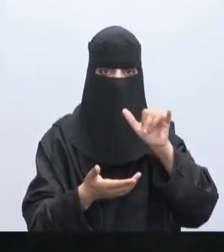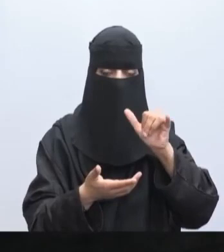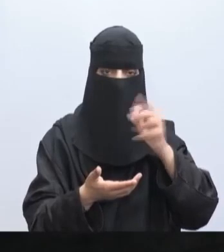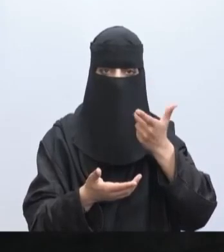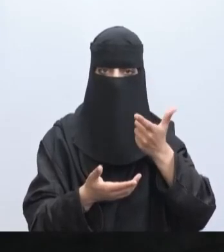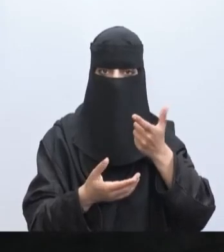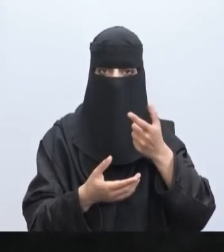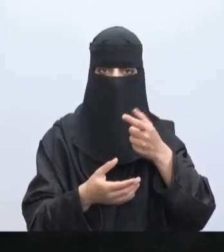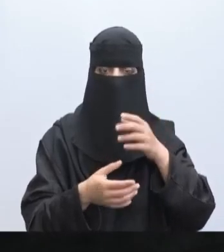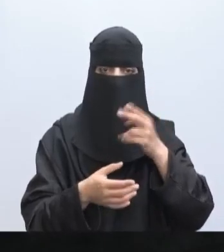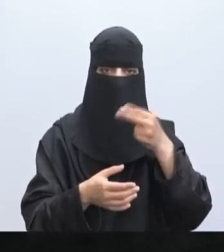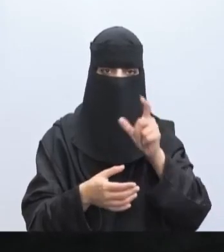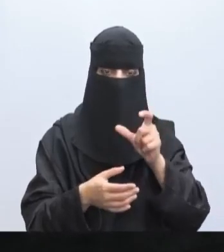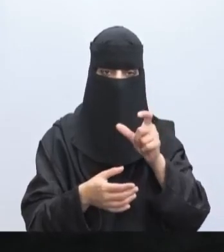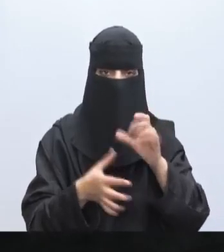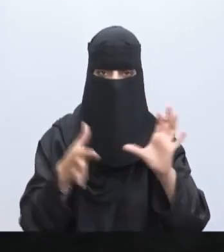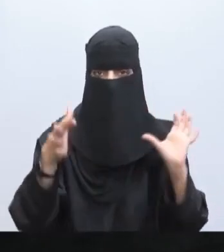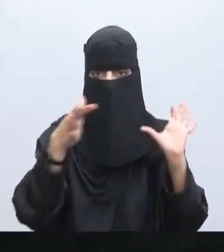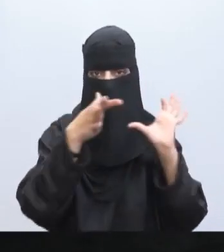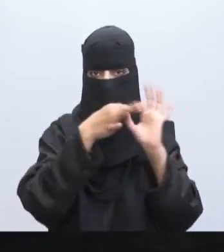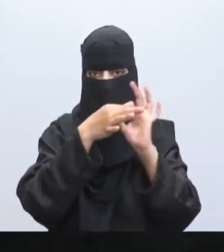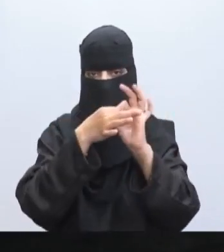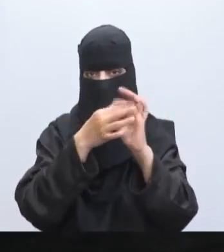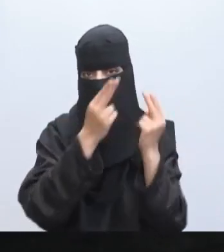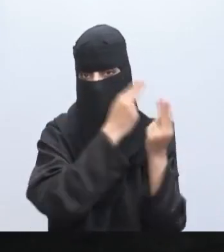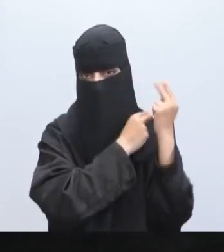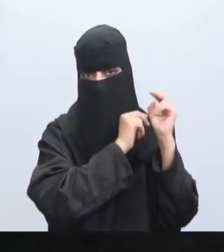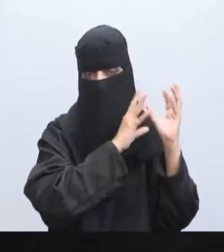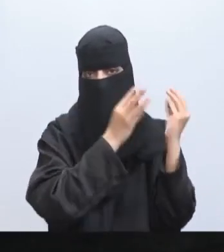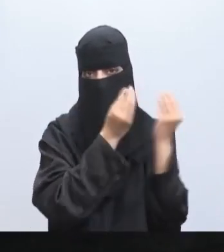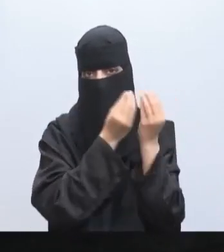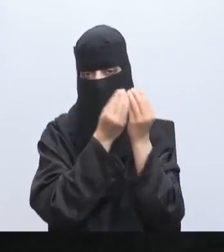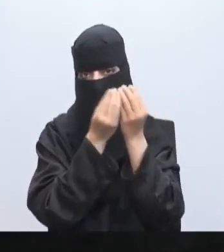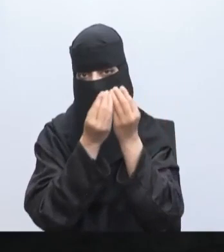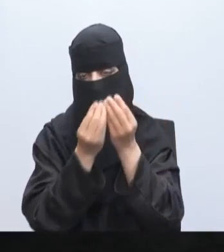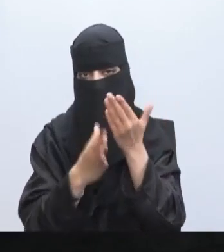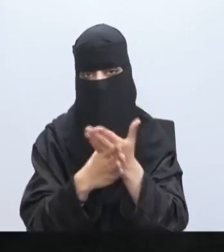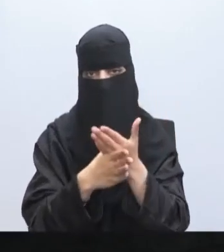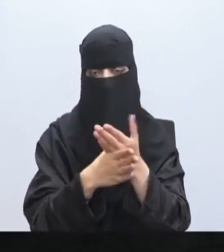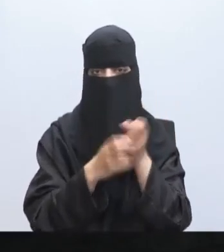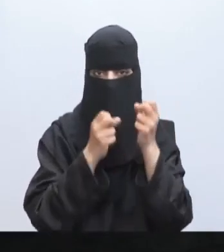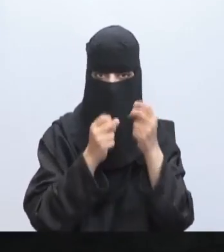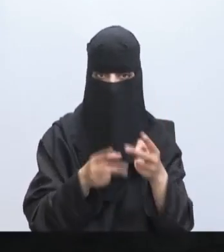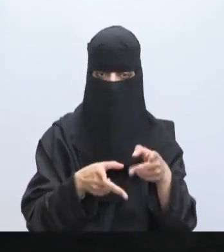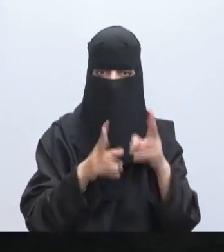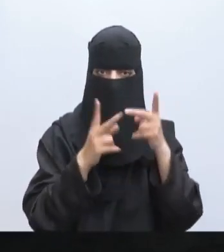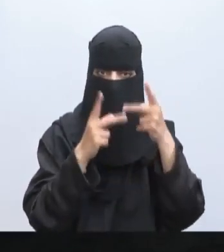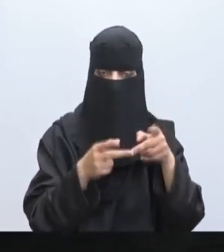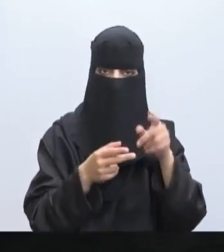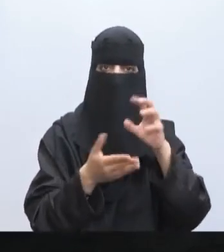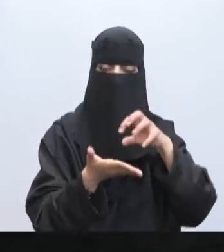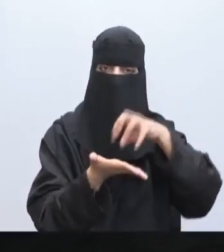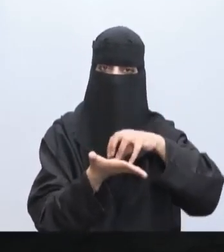عباره عن سلسله تاريخيه مرتبطه مع بعضها البعض منذ تاسيس الدوله السعوديه